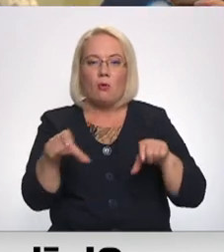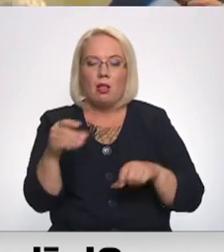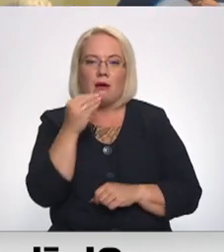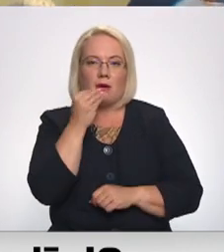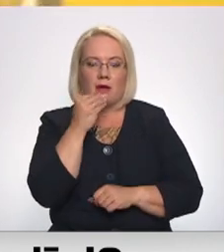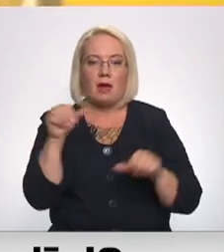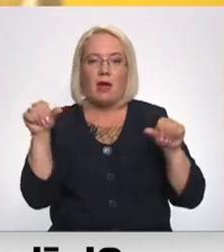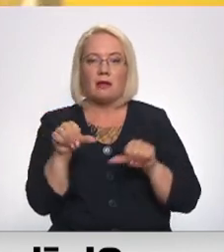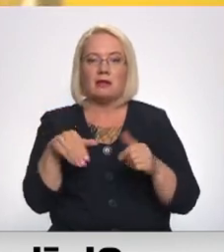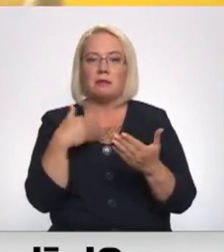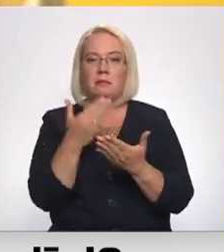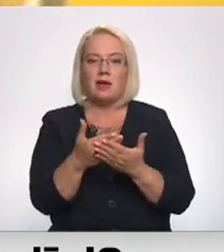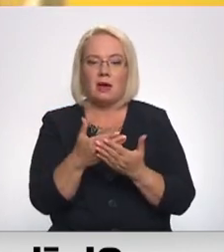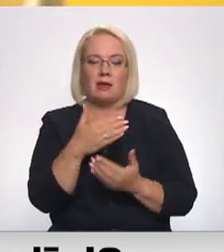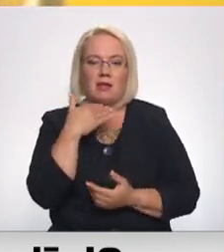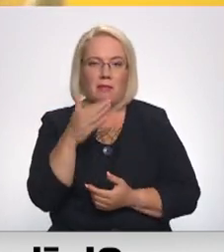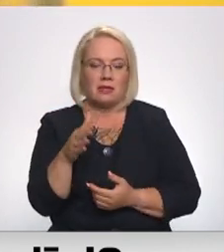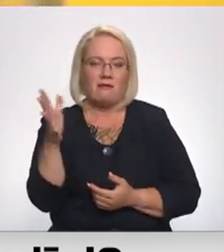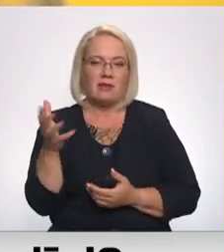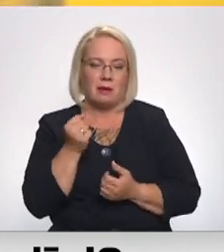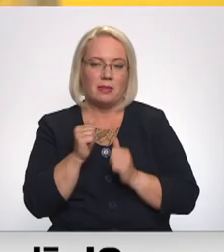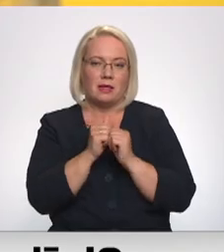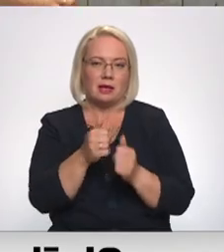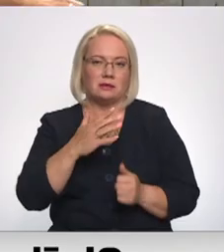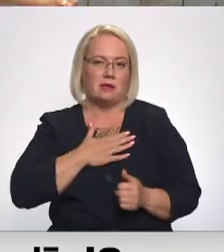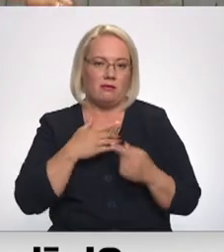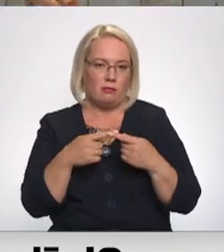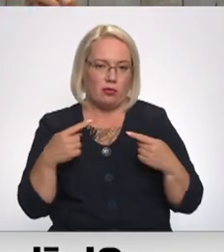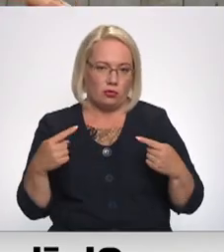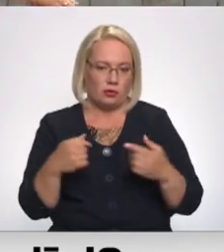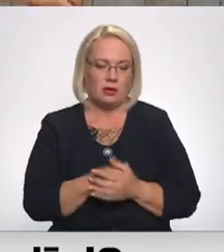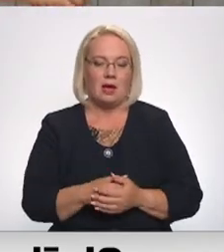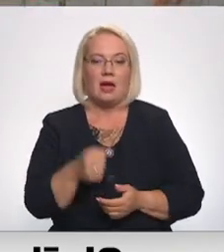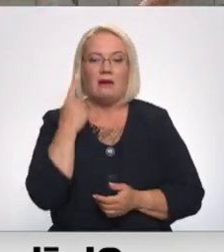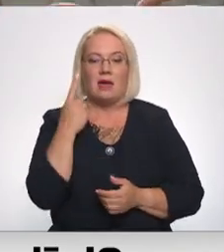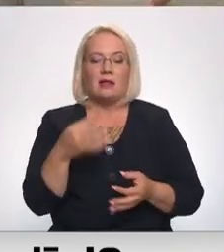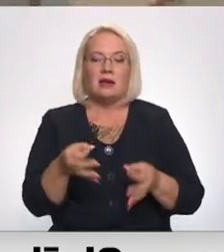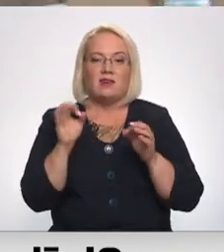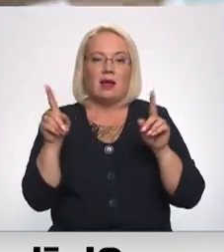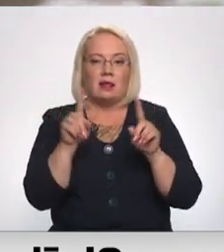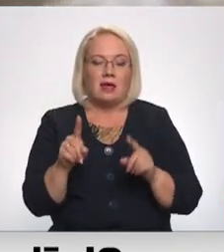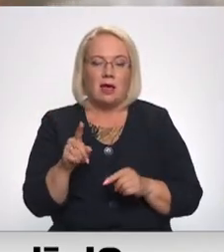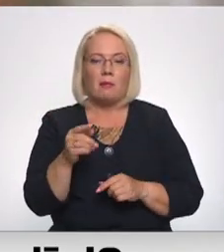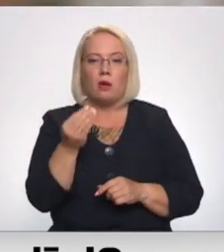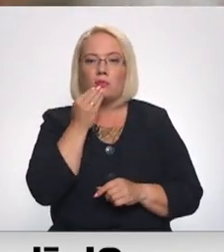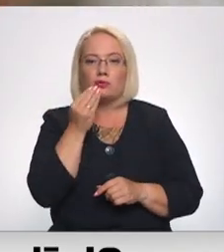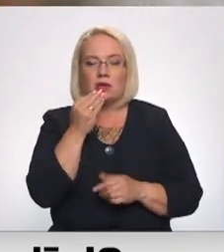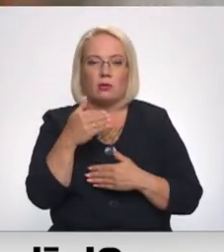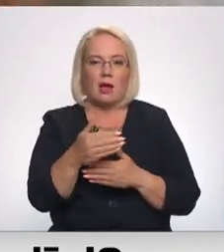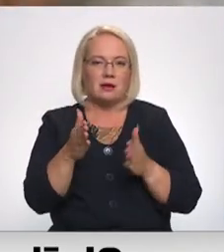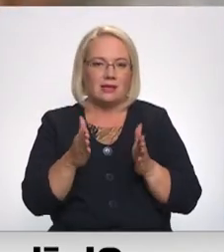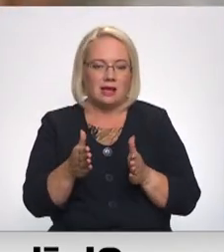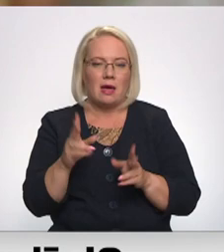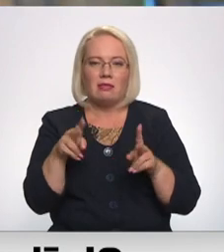Ja ēdnītes piedāvājums nepiesaista, tad var ņemt līdzi savus produktus. Viena būtiskākā lieta ar pusdienu kastītēm ir nepērverst viņus